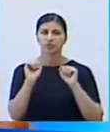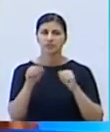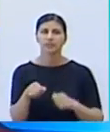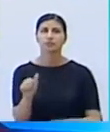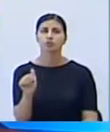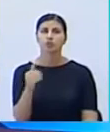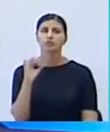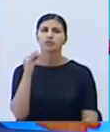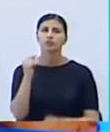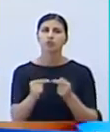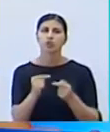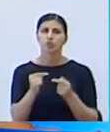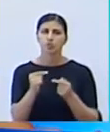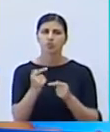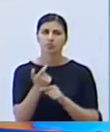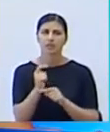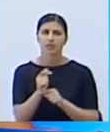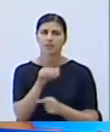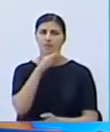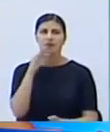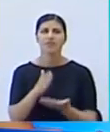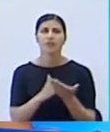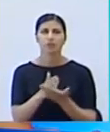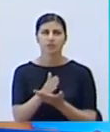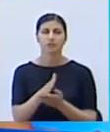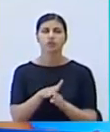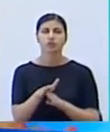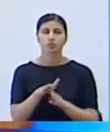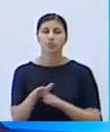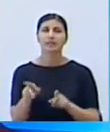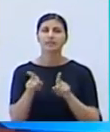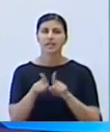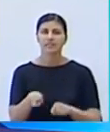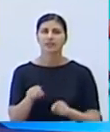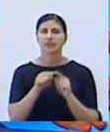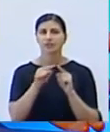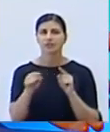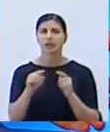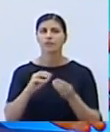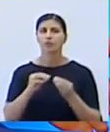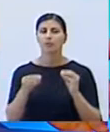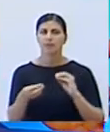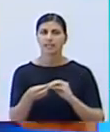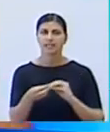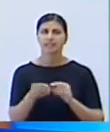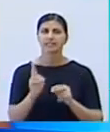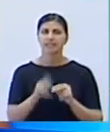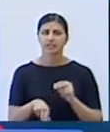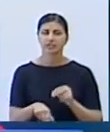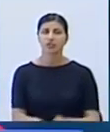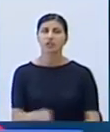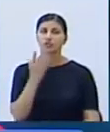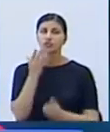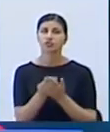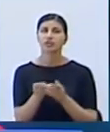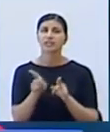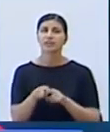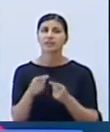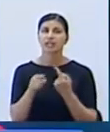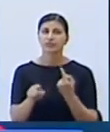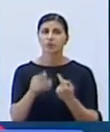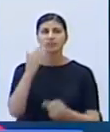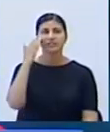როგორც ისტორიულ მასშტაბიანი ამოცანების შესრულებას, ასევე მიმდინარე პრობლემატიკის გადაჭრას. ჩვენ იმით განსხვავდებით